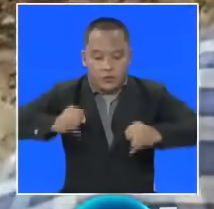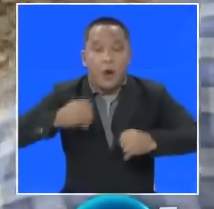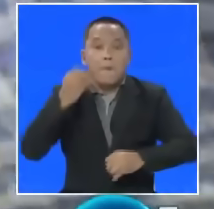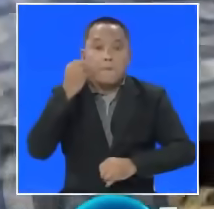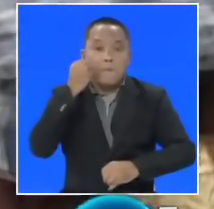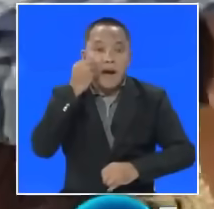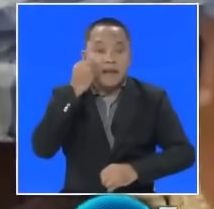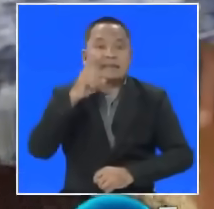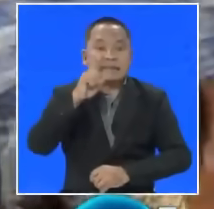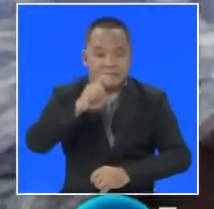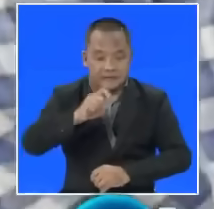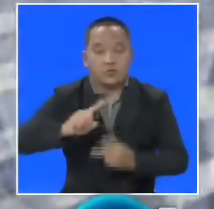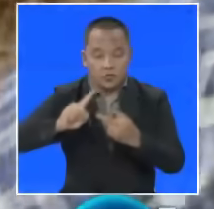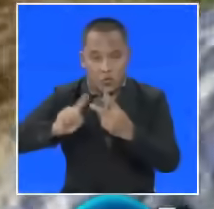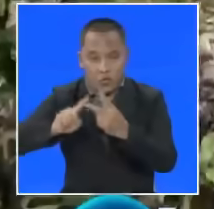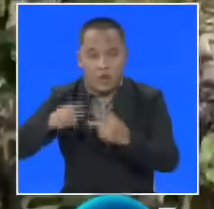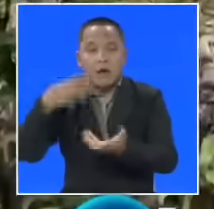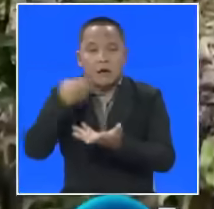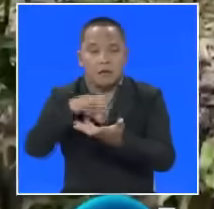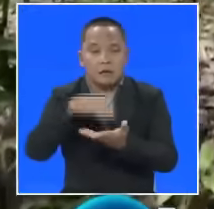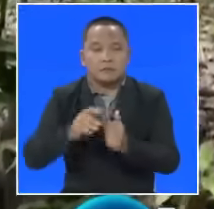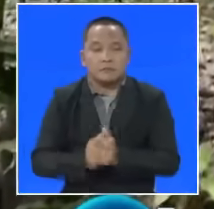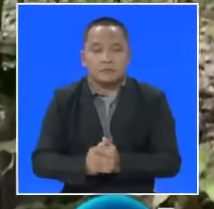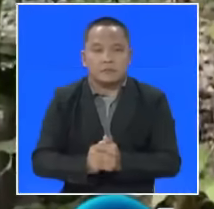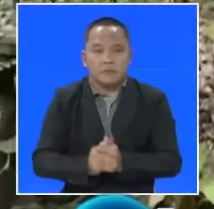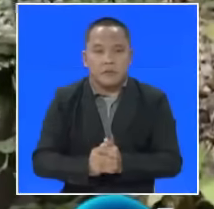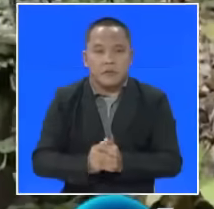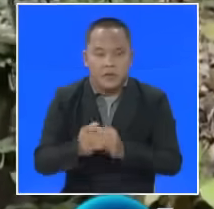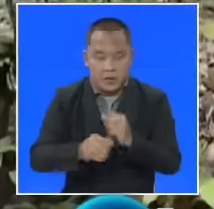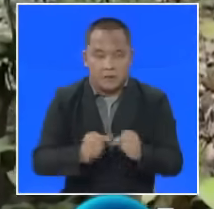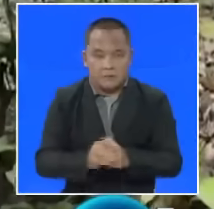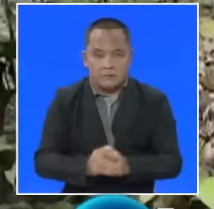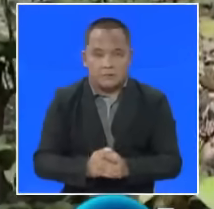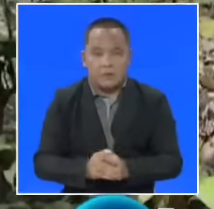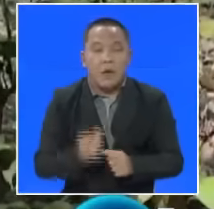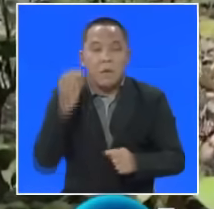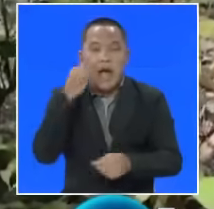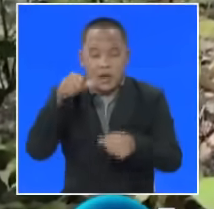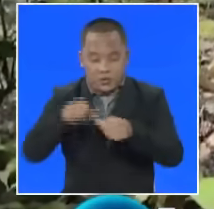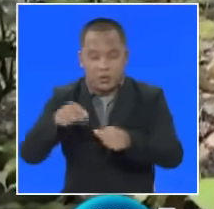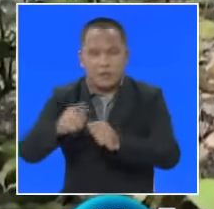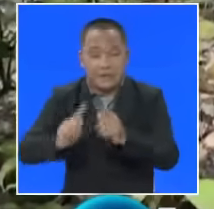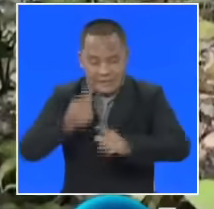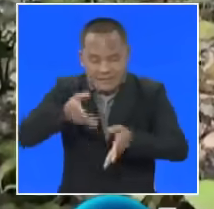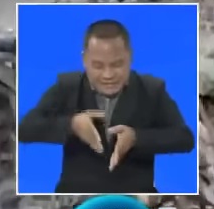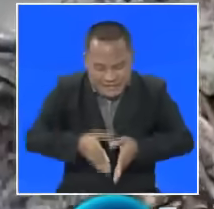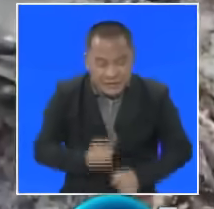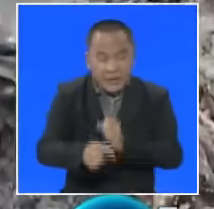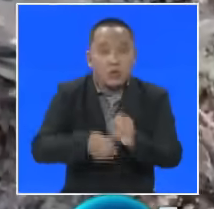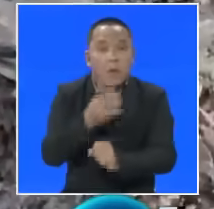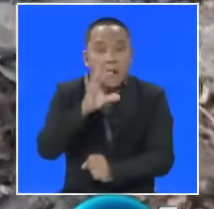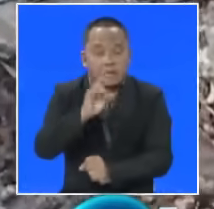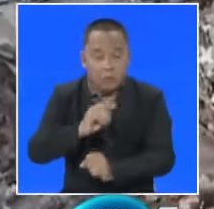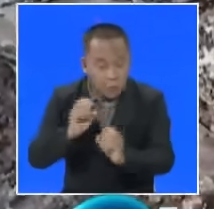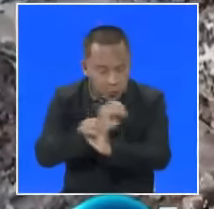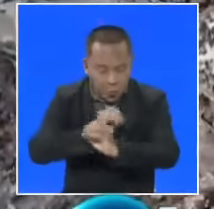ค่ะซึ่งเป็นผู้เสียหายรายที่2เนี่ยเล่าให้ฟังบอกว่าคืออายุ80อ่ะ อ ยู่บ้านตีนเนินมาตั้งแต่เกิดอ่ะ80ปีแล้วอ่ะไม่เ